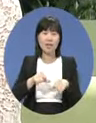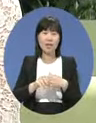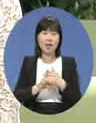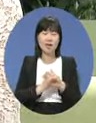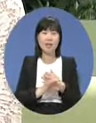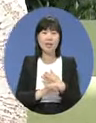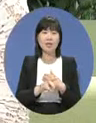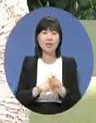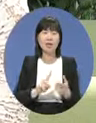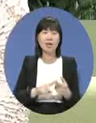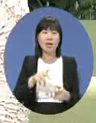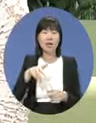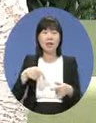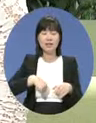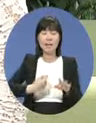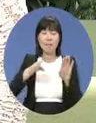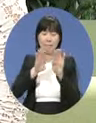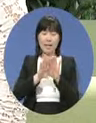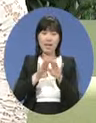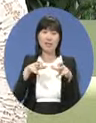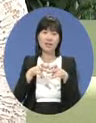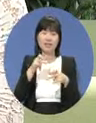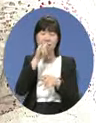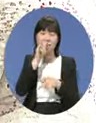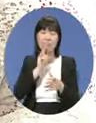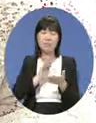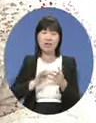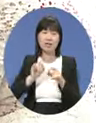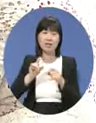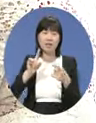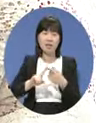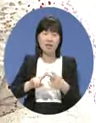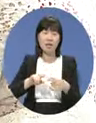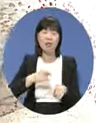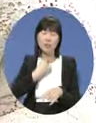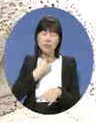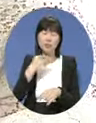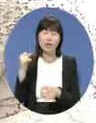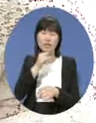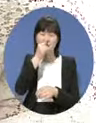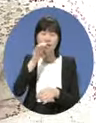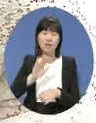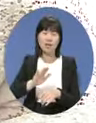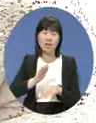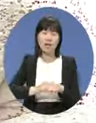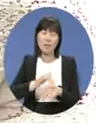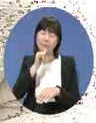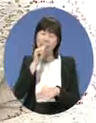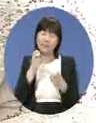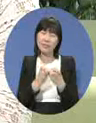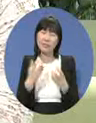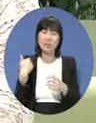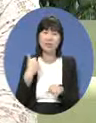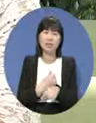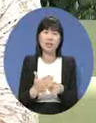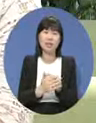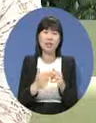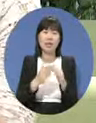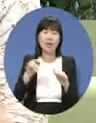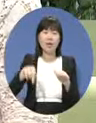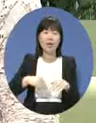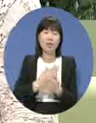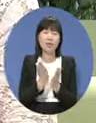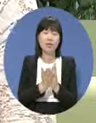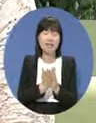없다고 하면은 그건 이제 자폐에 속하는 아이들이에요. 그래서 대부분 이런 욕구를 갖고 있는데 손을 물고 어떻게 해야 될지 모르기 때문에 집에 와서